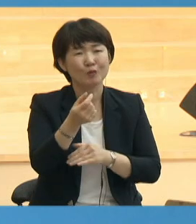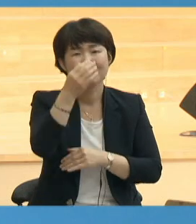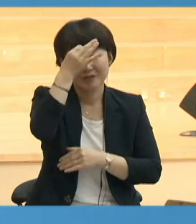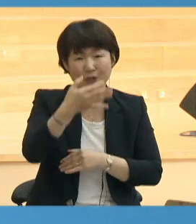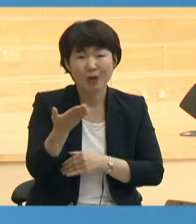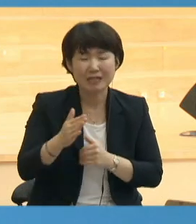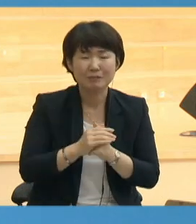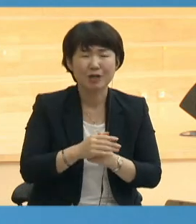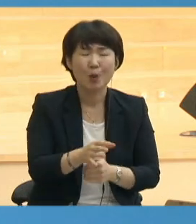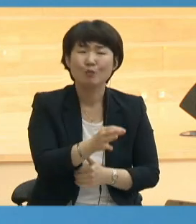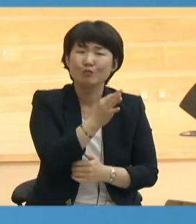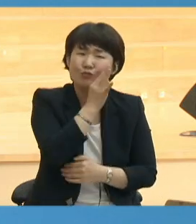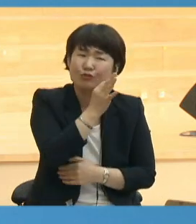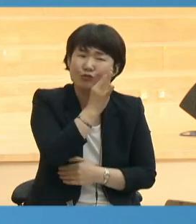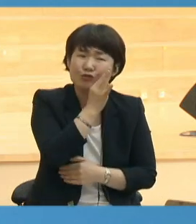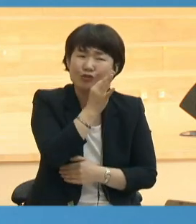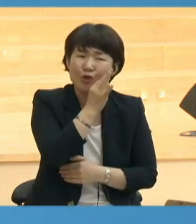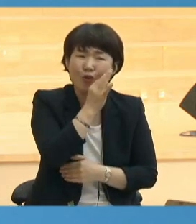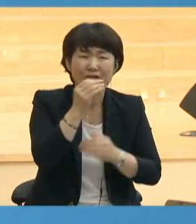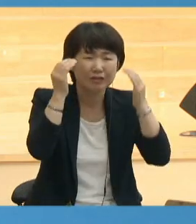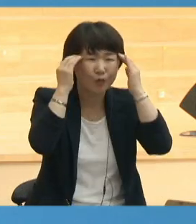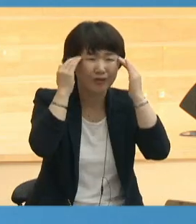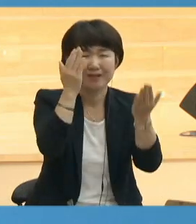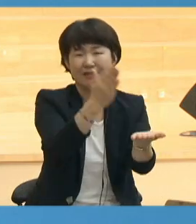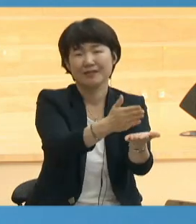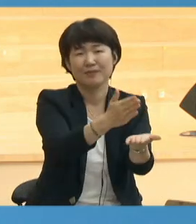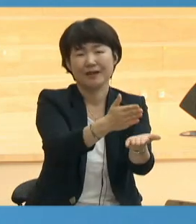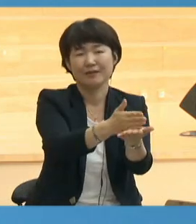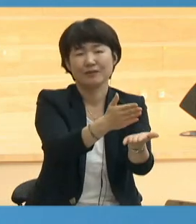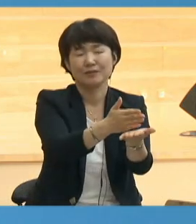쪽팔린 수준에서 고난 그거 말고